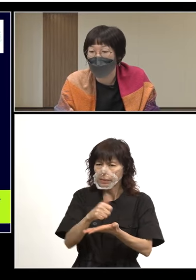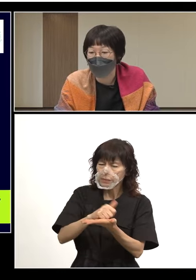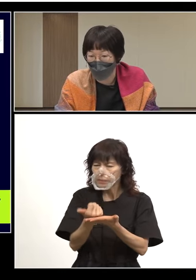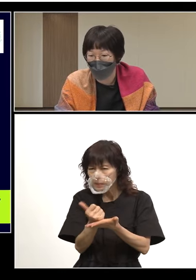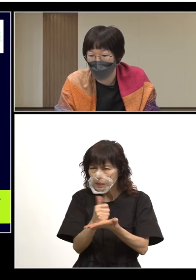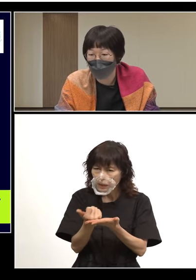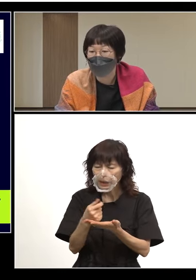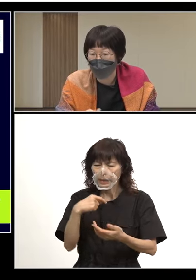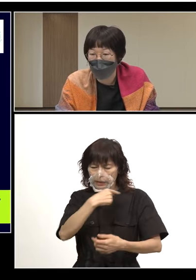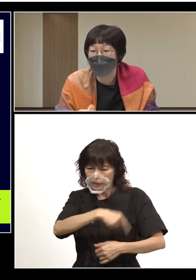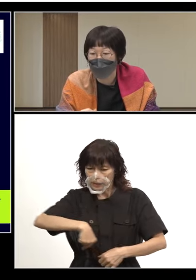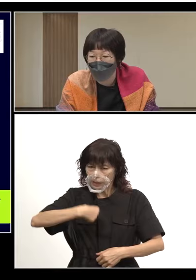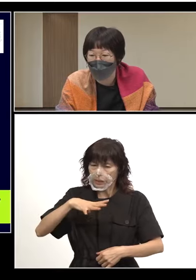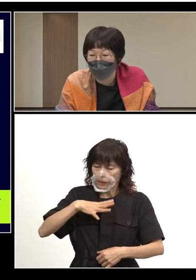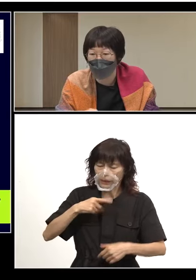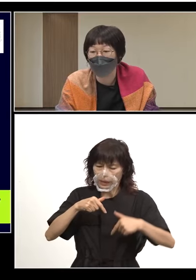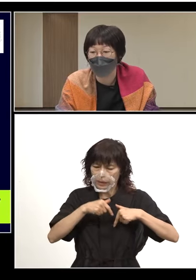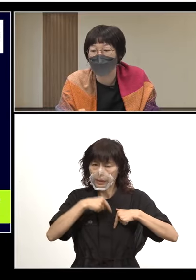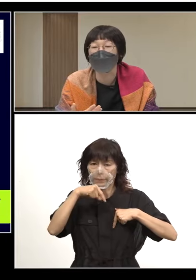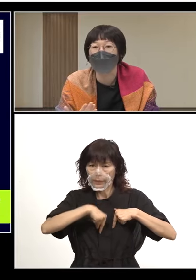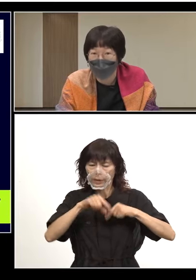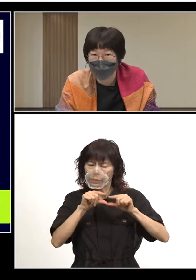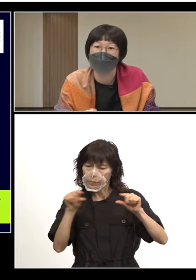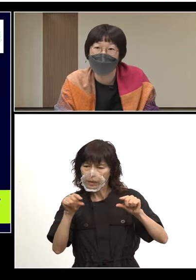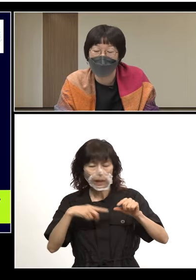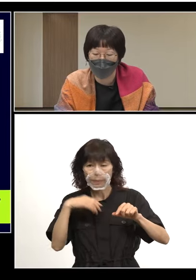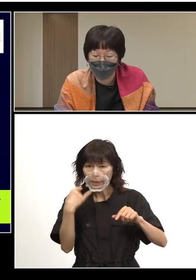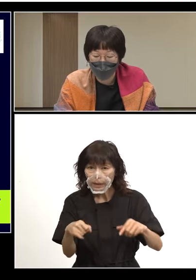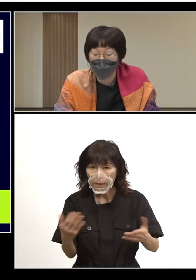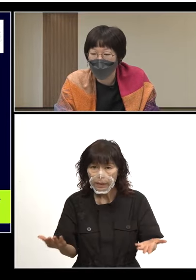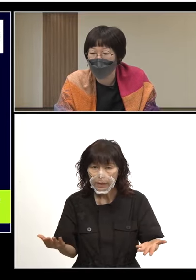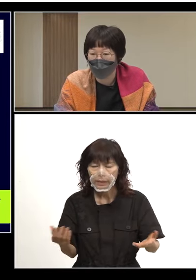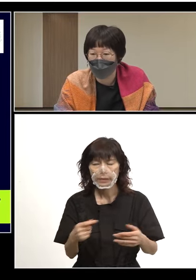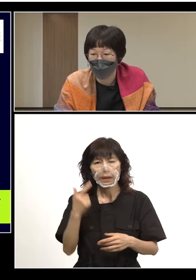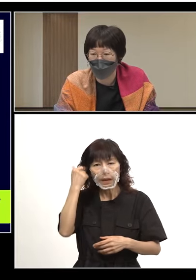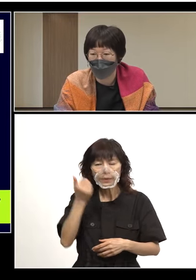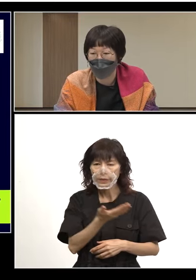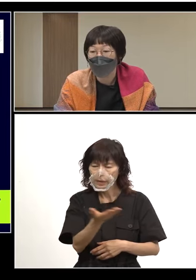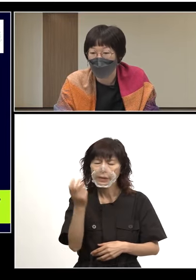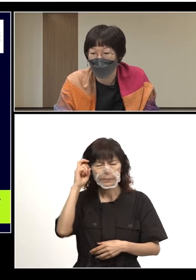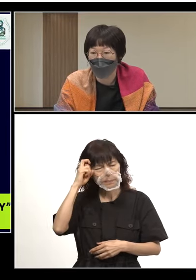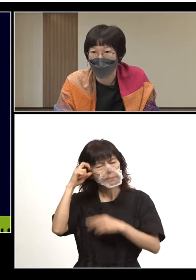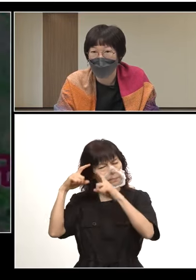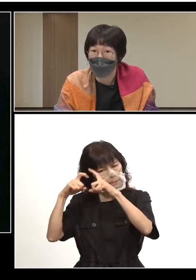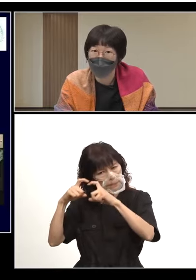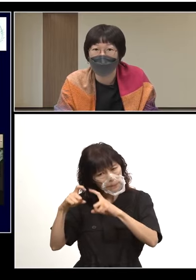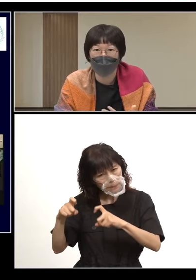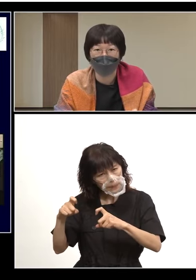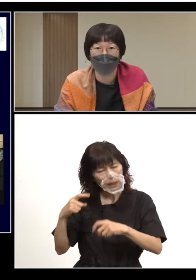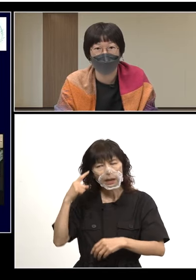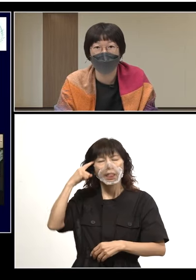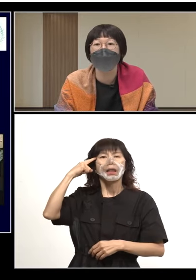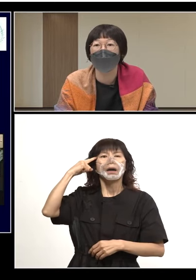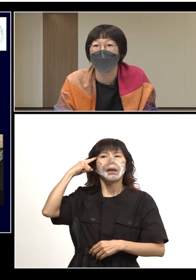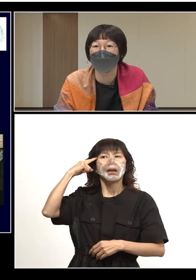身體嘅狀況，定係心裏邊嗰句說不嘅聲音？咁好希望大家去諗下，原來係諗法可